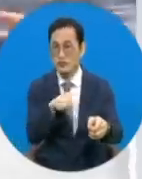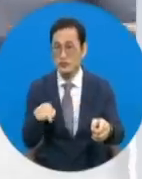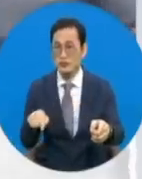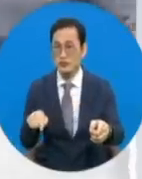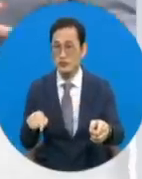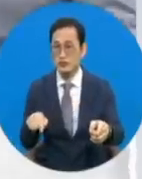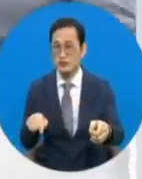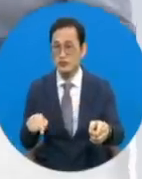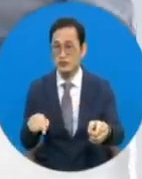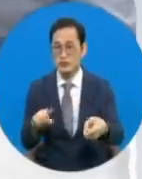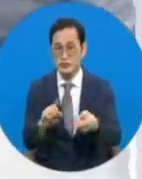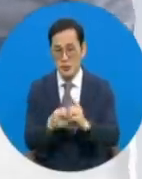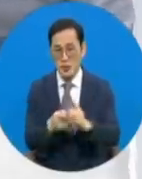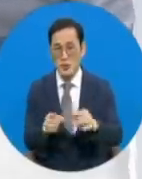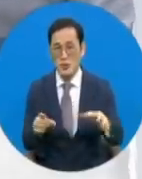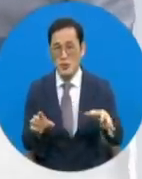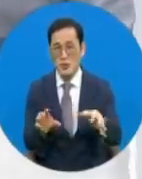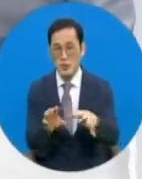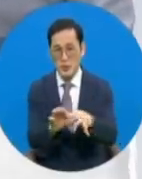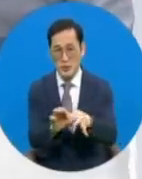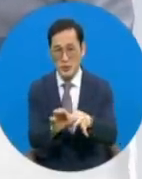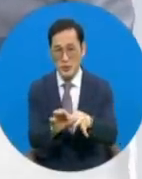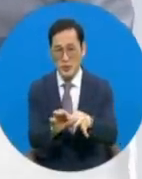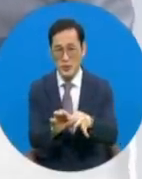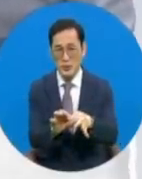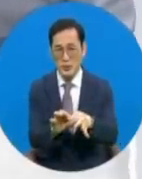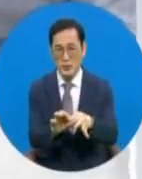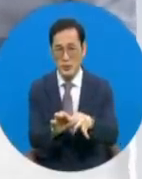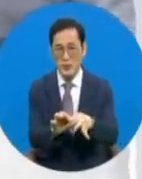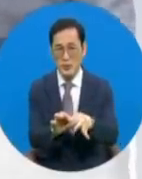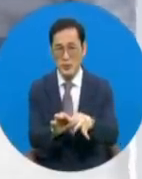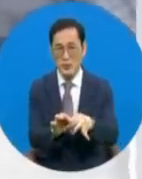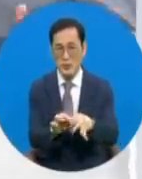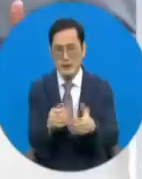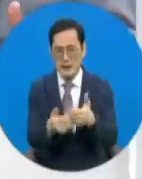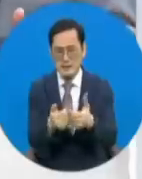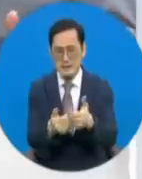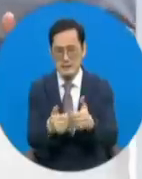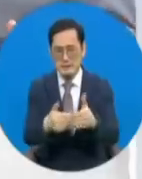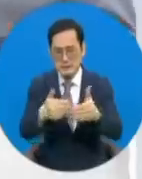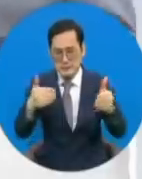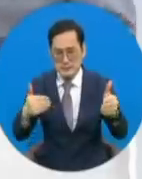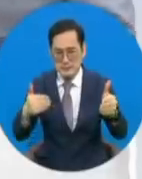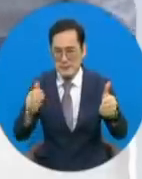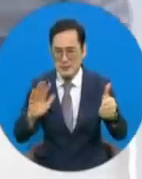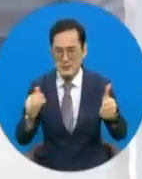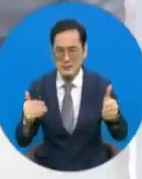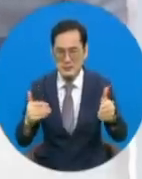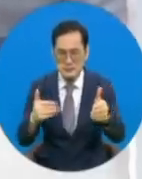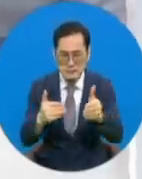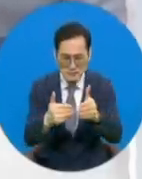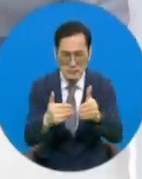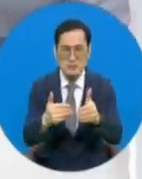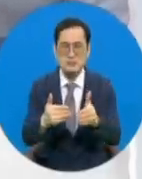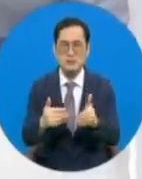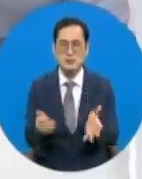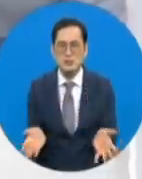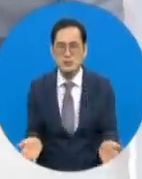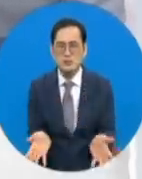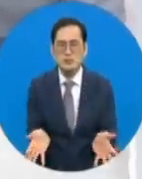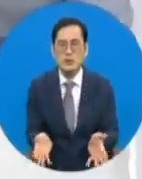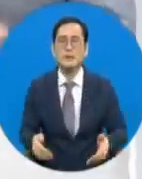언론을 개선해줄 수 있는 그런 역할을 저는 먼저 해야 된다고 생각해요. 이렇게 편가르기식의 얘기가 과연